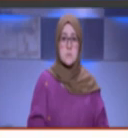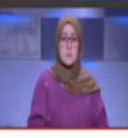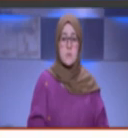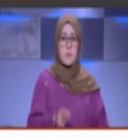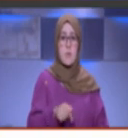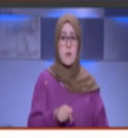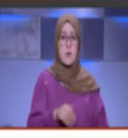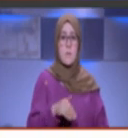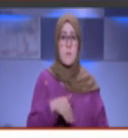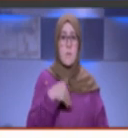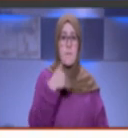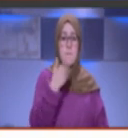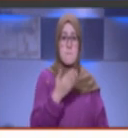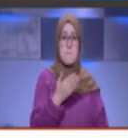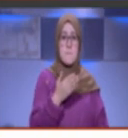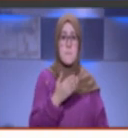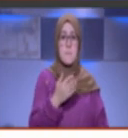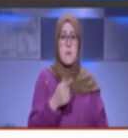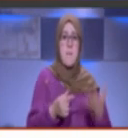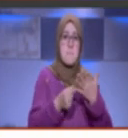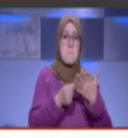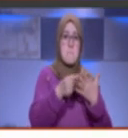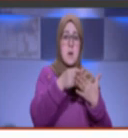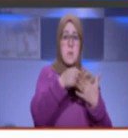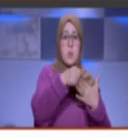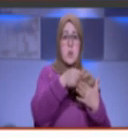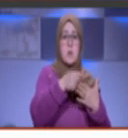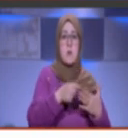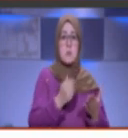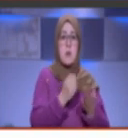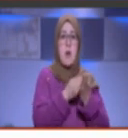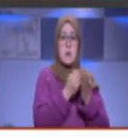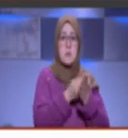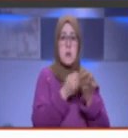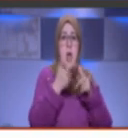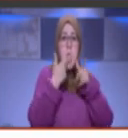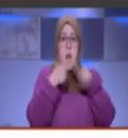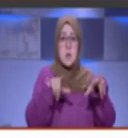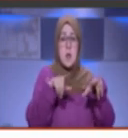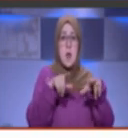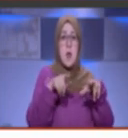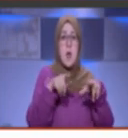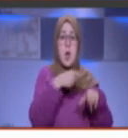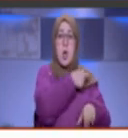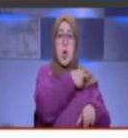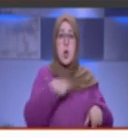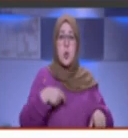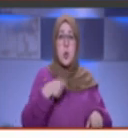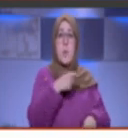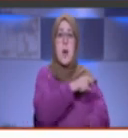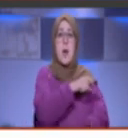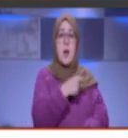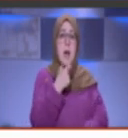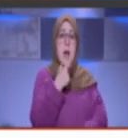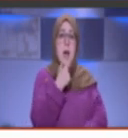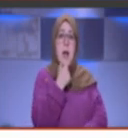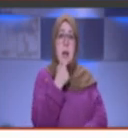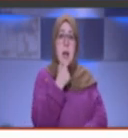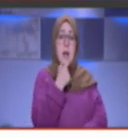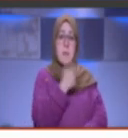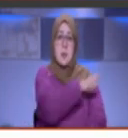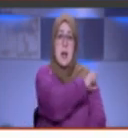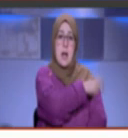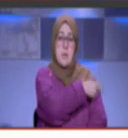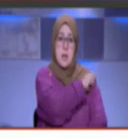وبرغم حزمة الإجراءات الاقتصادية التي أعلنتها الحكومة الألمانية لمواجهة تداعيات فيروس كورونا، لا تزال البلاد